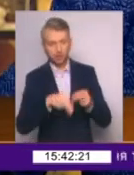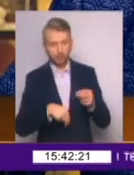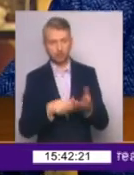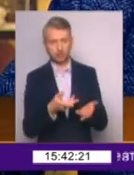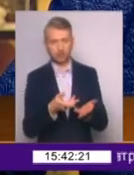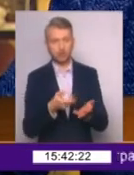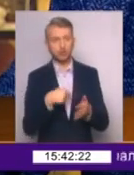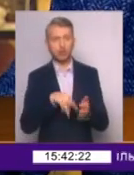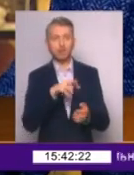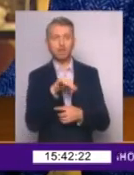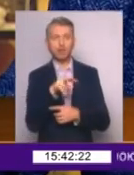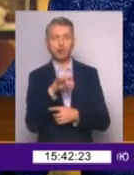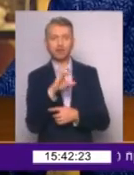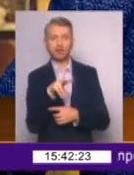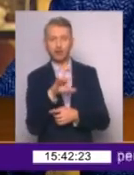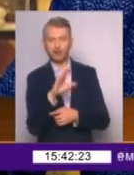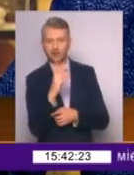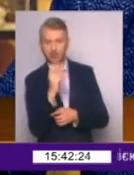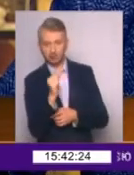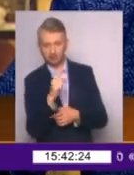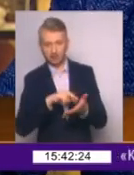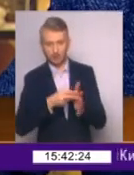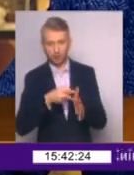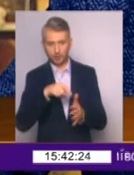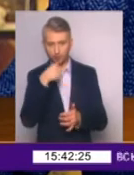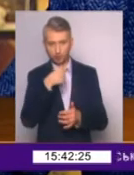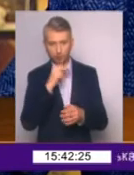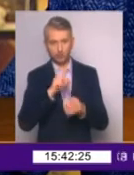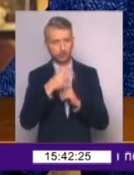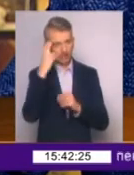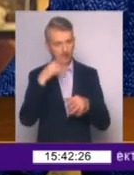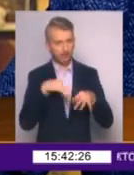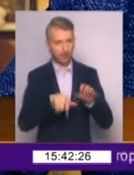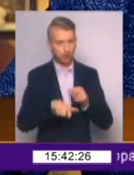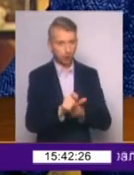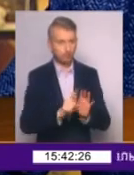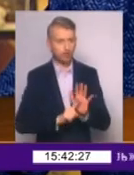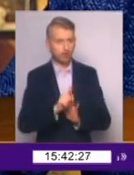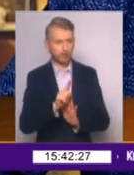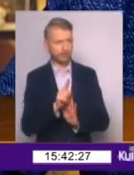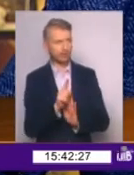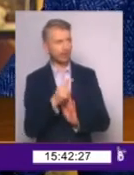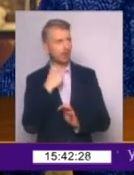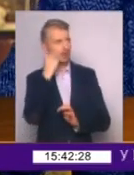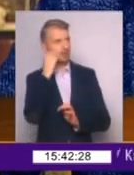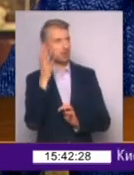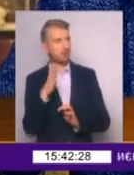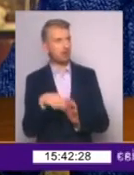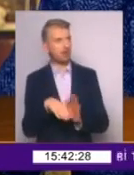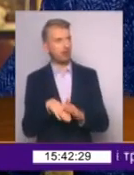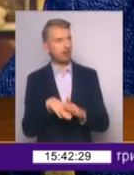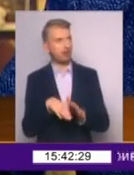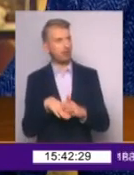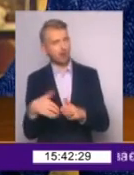Милославська запланована в цьому році через Київавтодор. Угу. Да, ми почнемо. Я тільки не пам'ятаю, ліва чи права сторона,